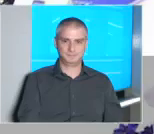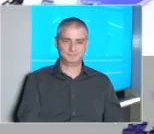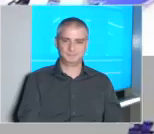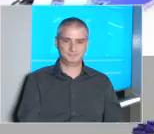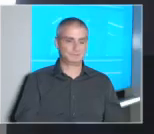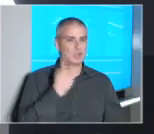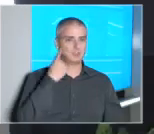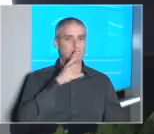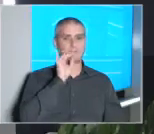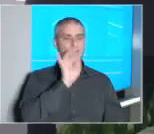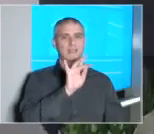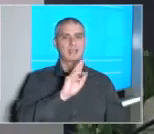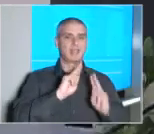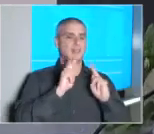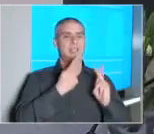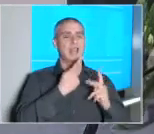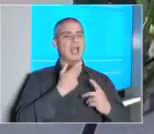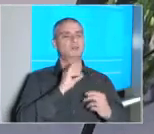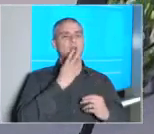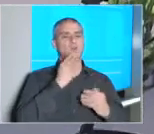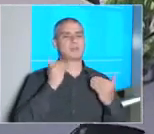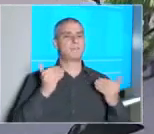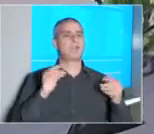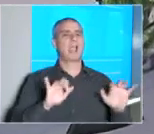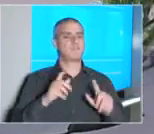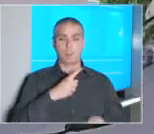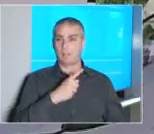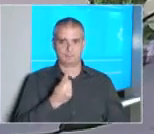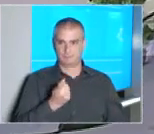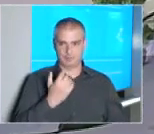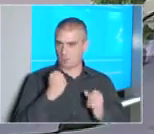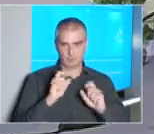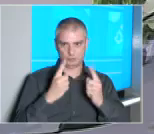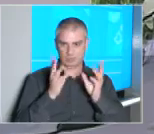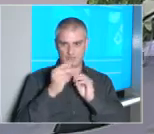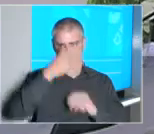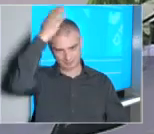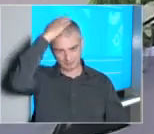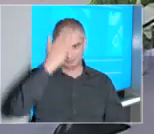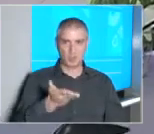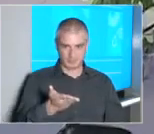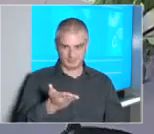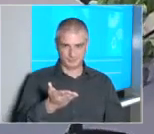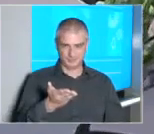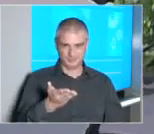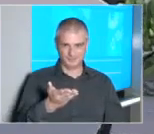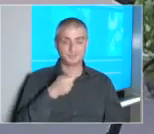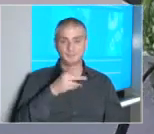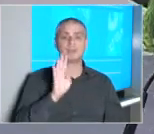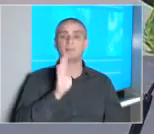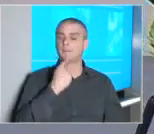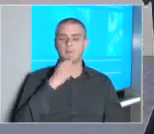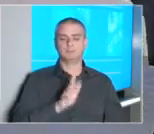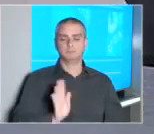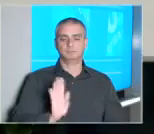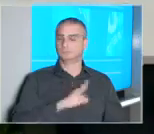לא שמעת אותו מדבר נגד הקהילה הרפורמית. אלה דברים שלא בטוח שיקרו עם סמוטריץ' יהיה שר התפוצות. בכל מקרה, נתניהו אמר לו, זה